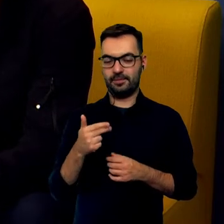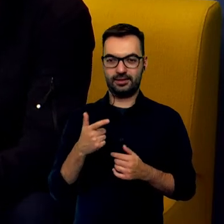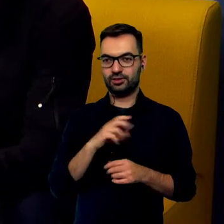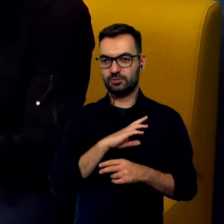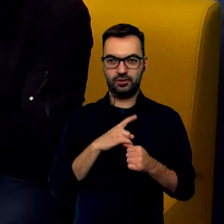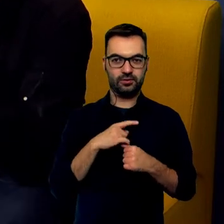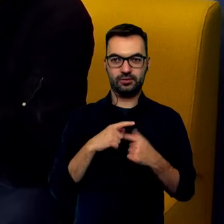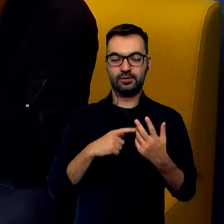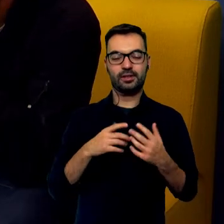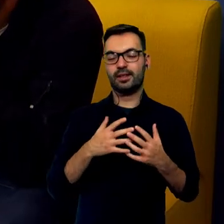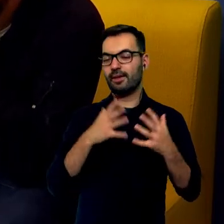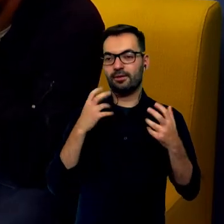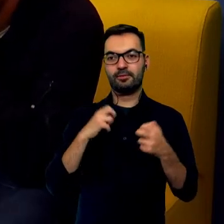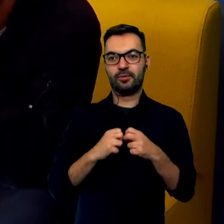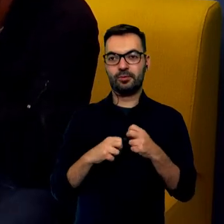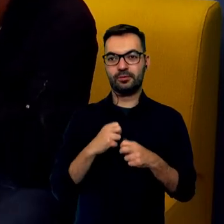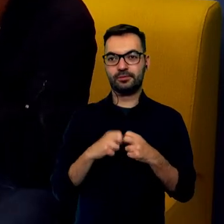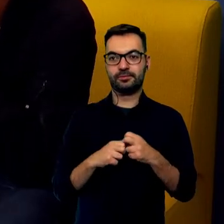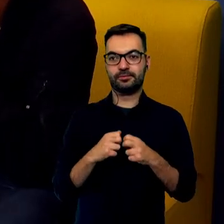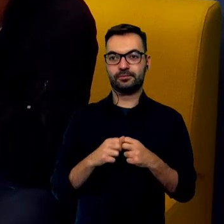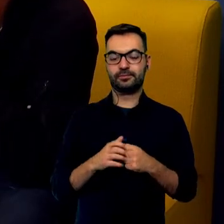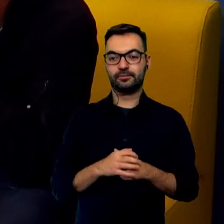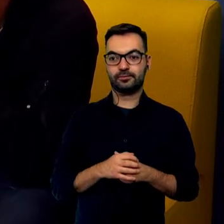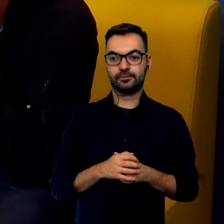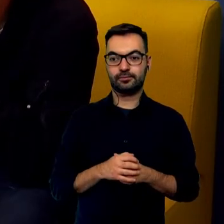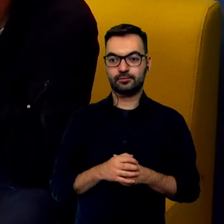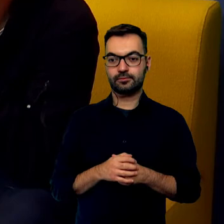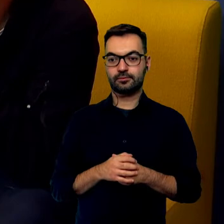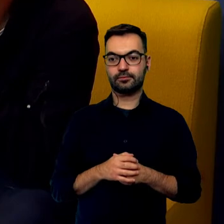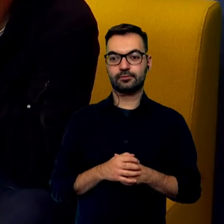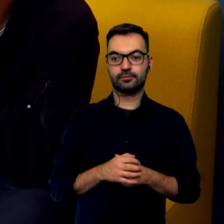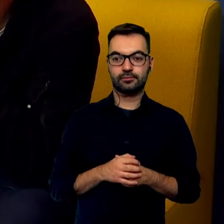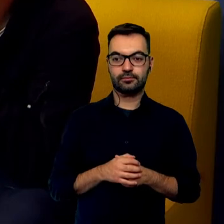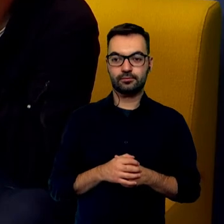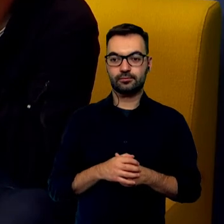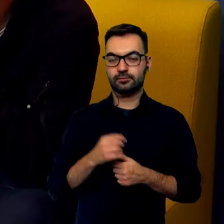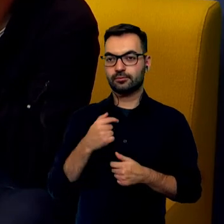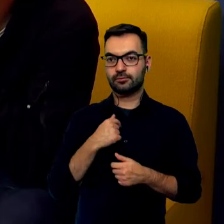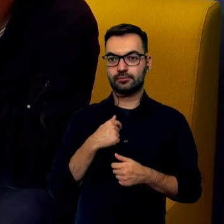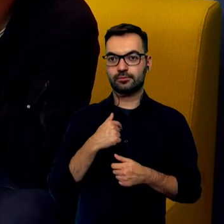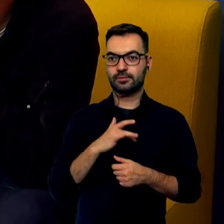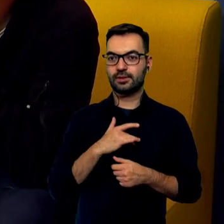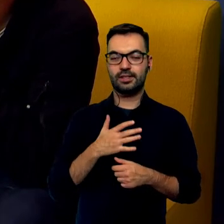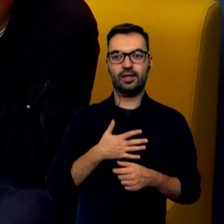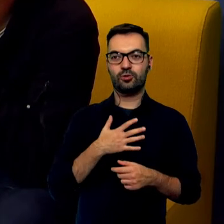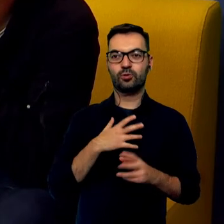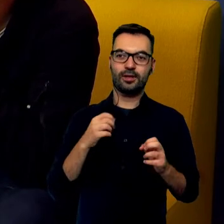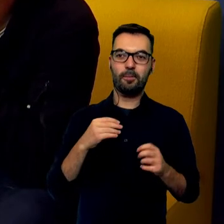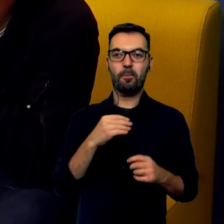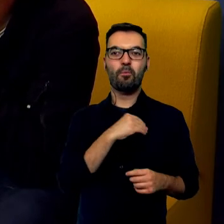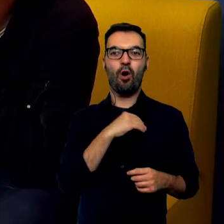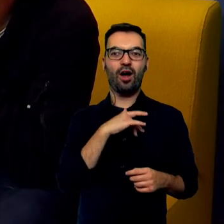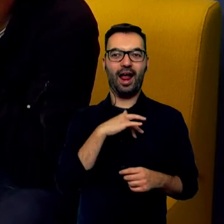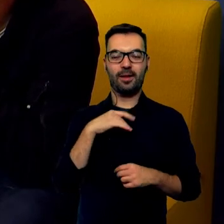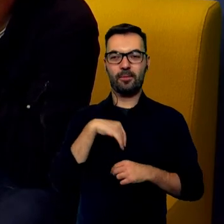teraz wspomniałem, tylko jednym z największych problemów moich będzie to, że ja nie czuję się moralnie